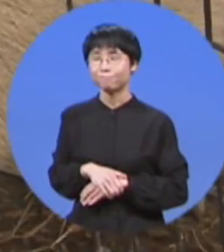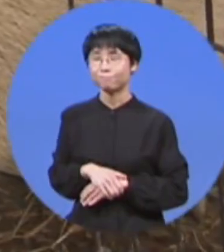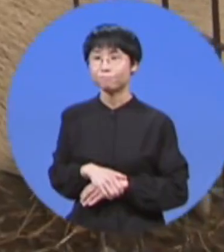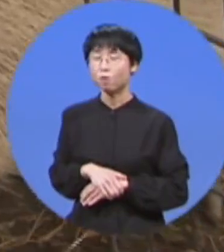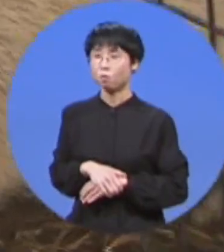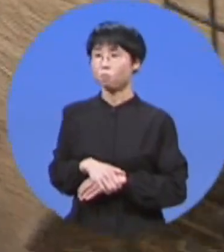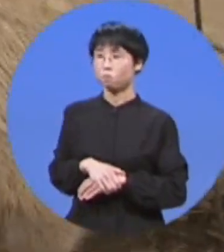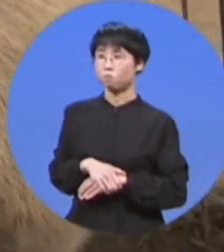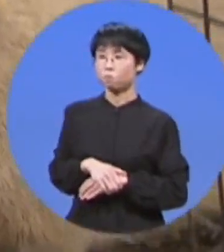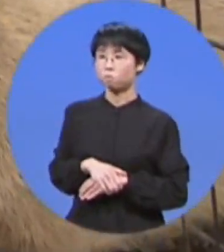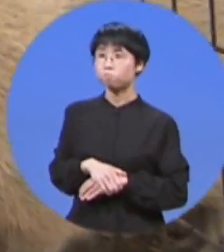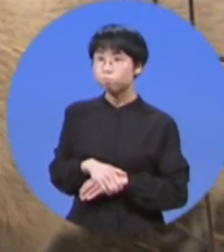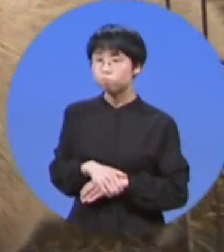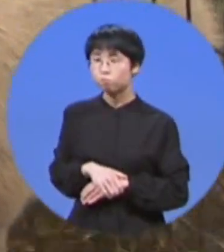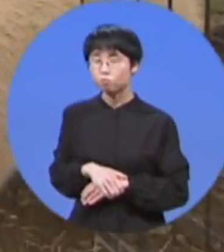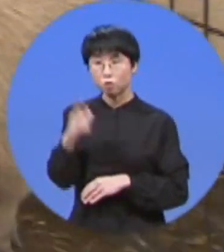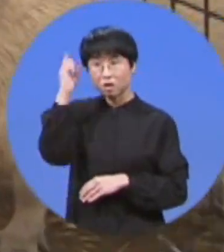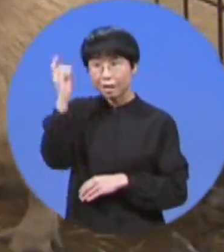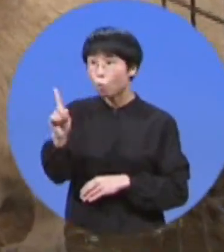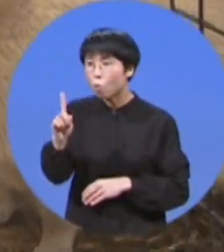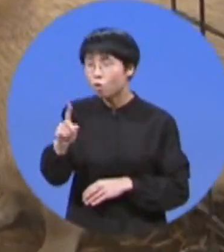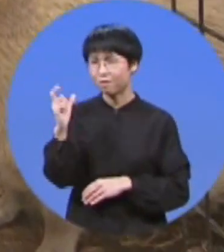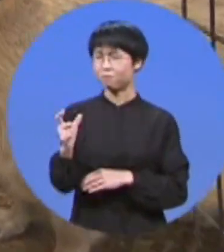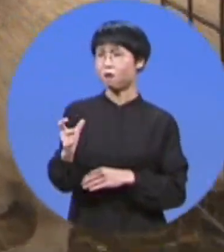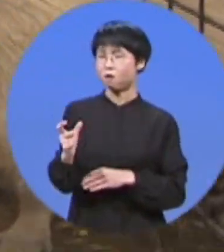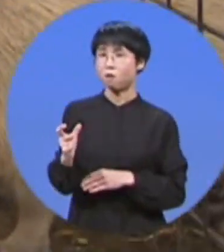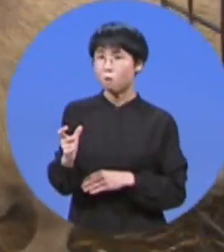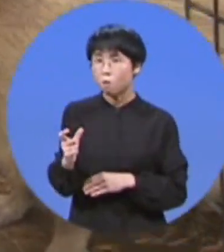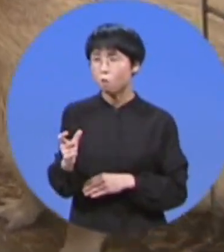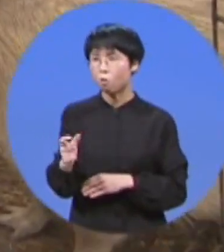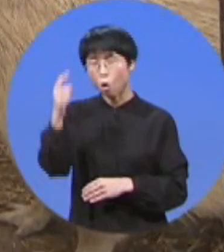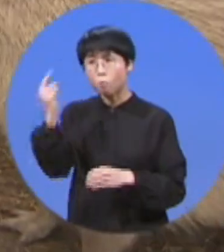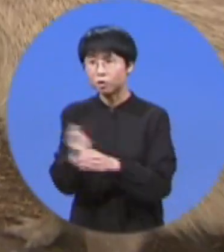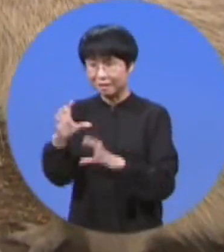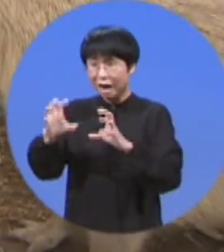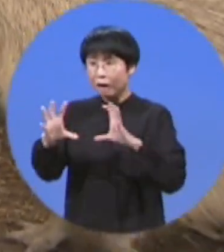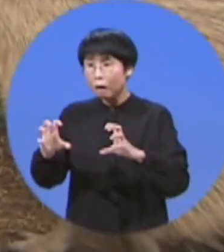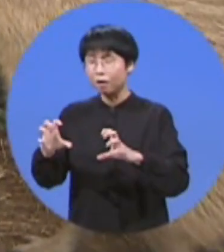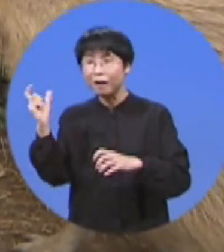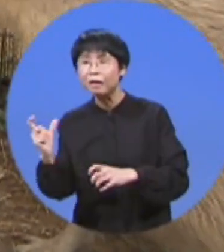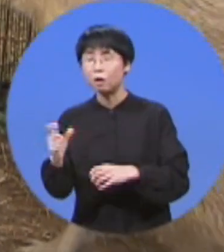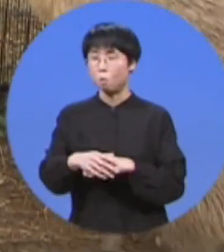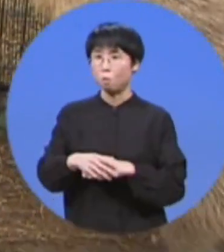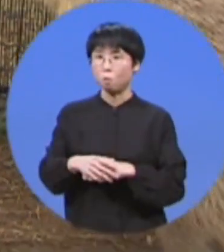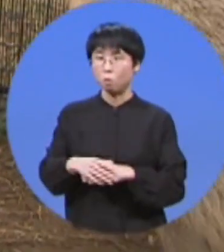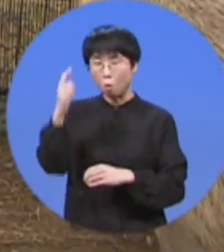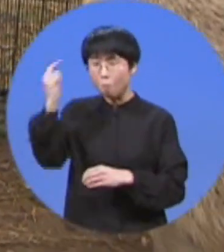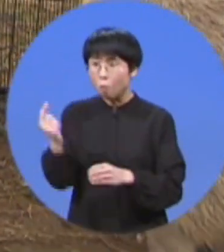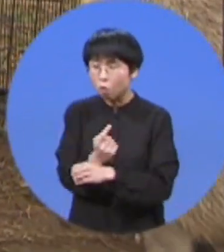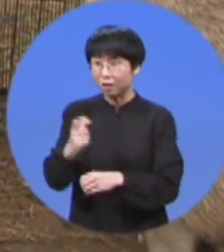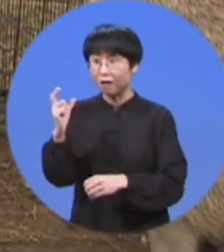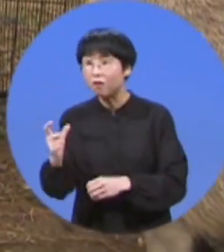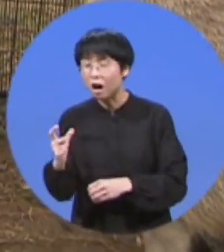あれ？ 毛どうですか？ 硬いです。 そう、意外とゴワゴワするでしょ。 結構びっくりするぐ